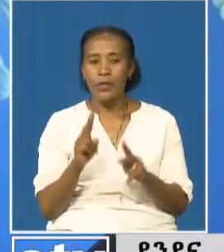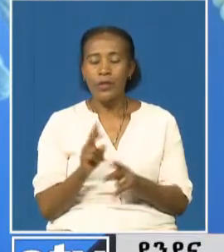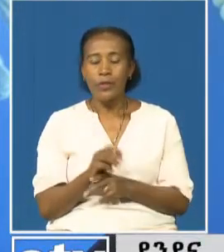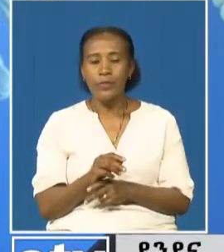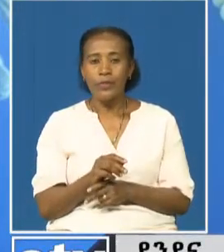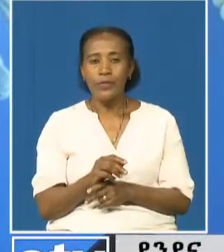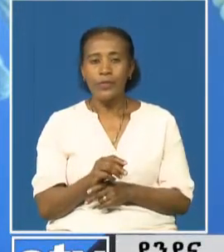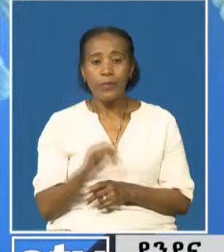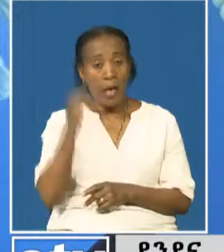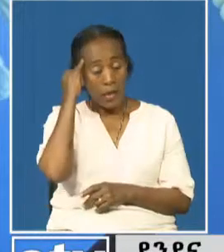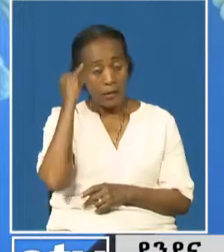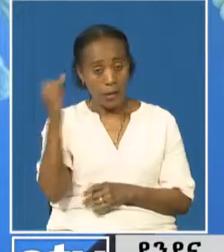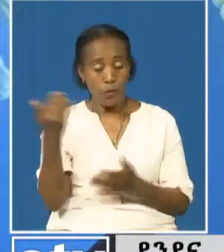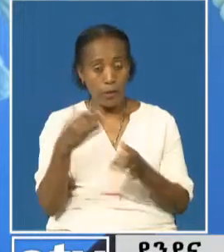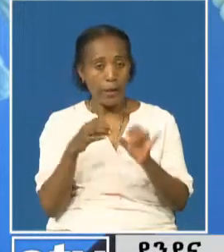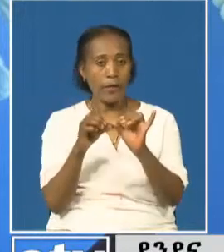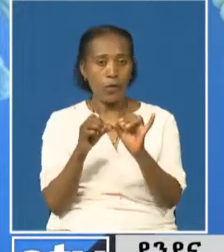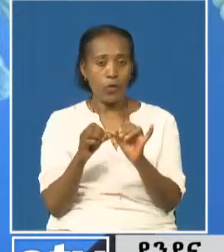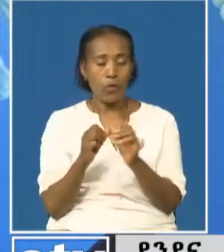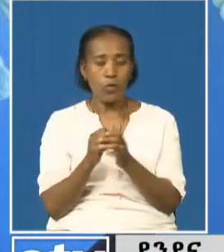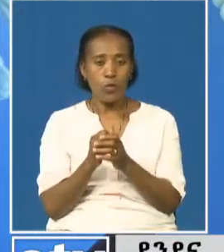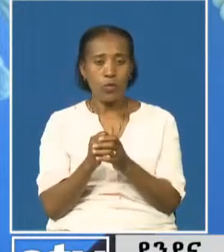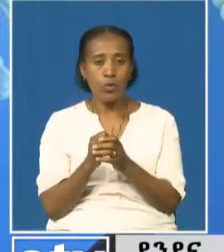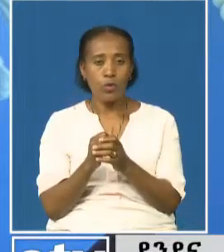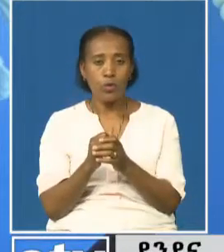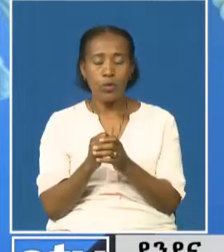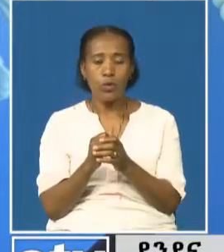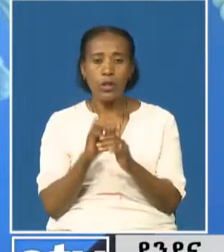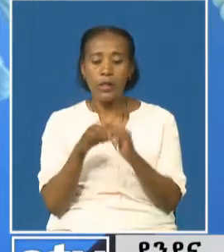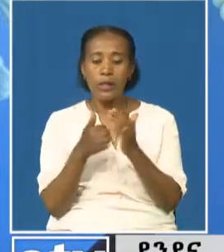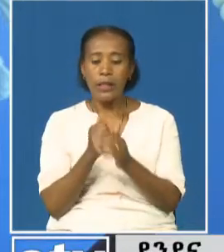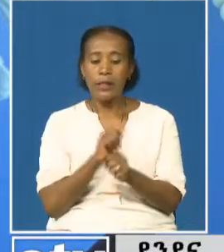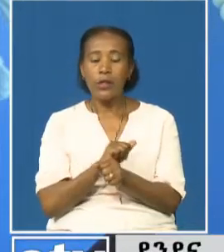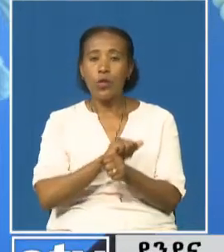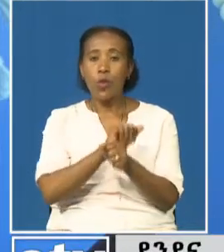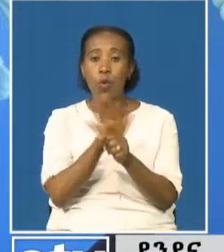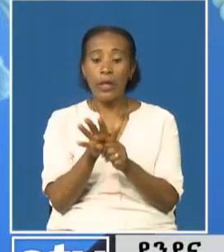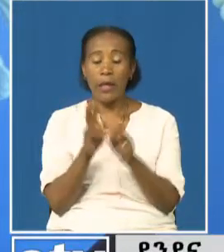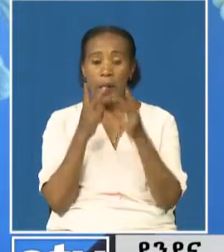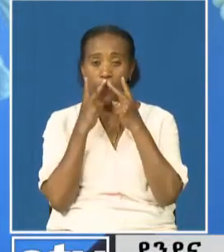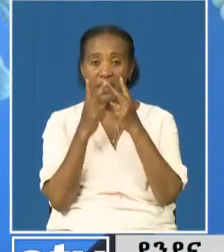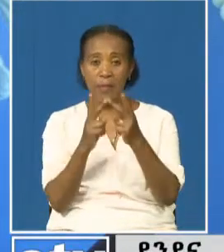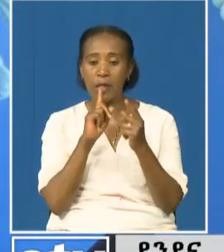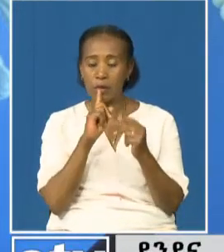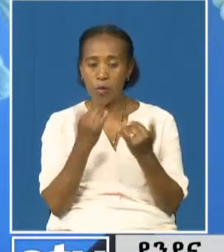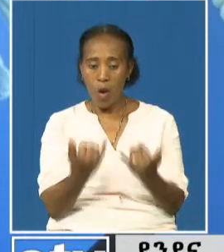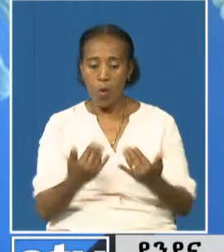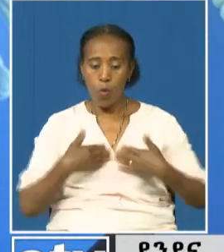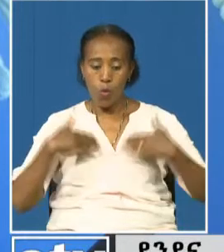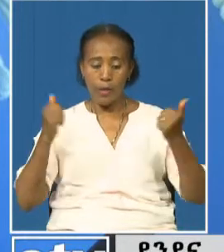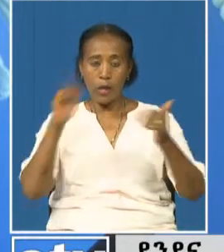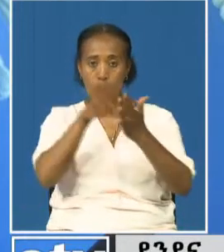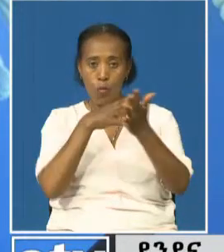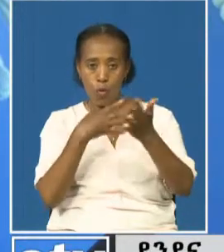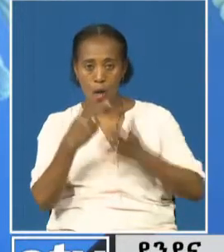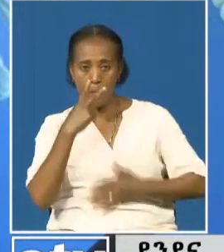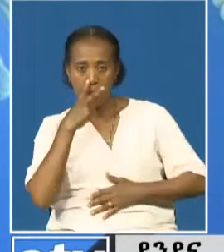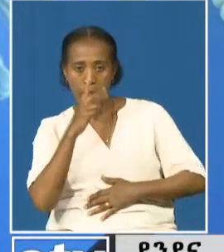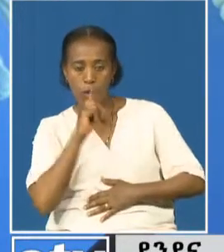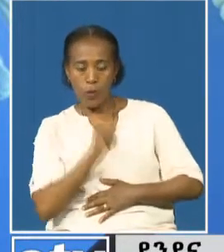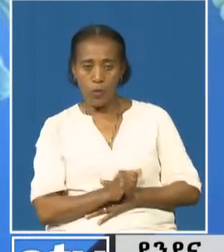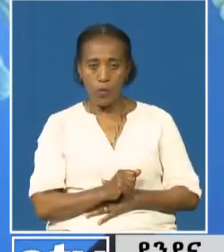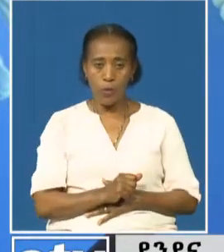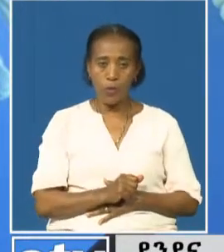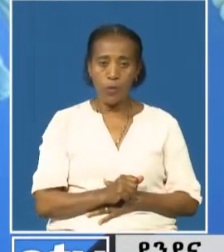እሺ ሐሳቦትን ይቀጥሉ። እሺ ስለዚህ ኮሮና በተመለከተ ነው አሁን ወጣቶች ፕሮግራም እያየሁ ነው። እሺ